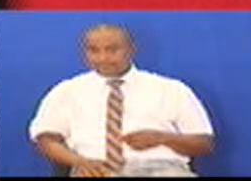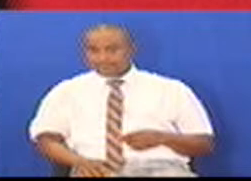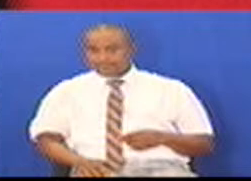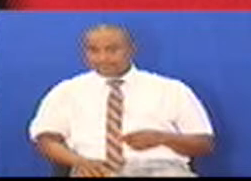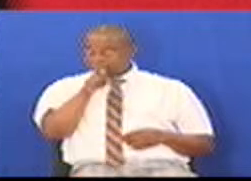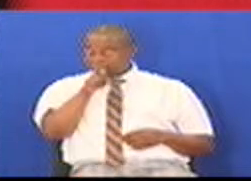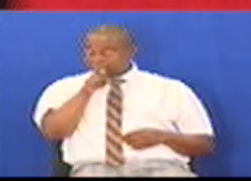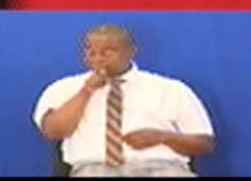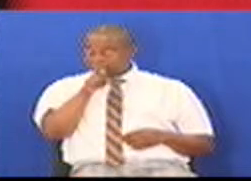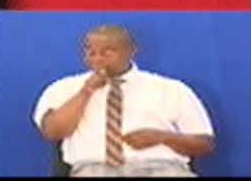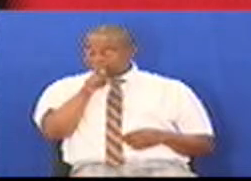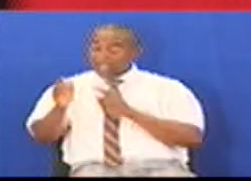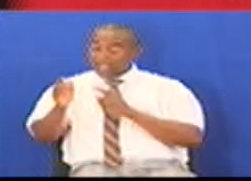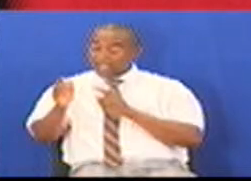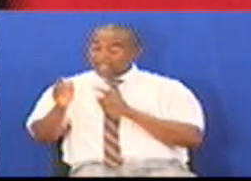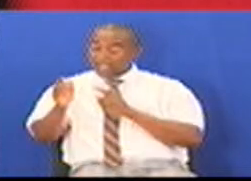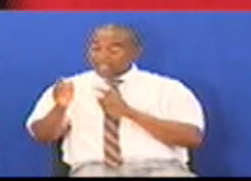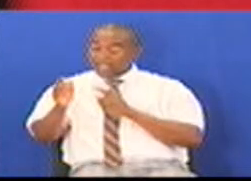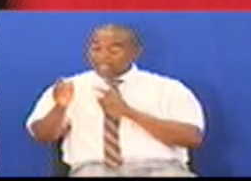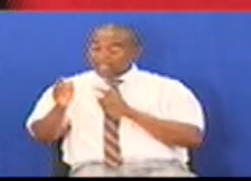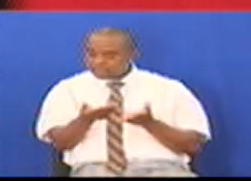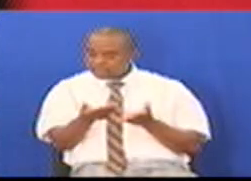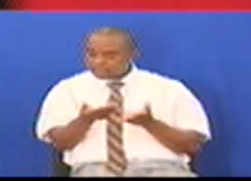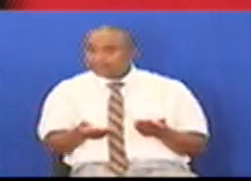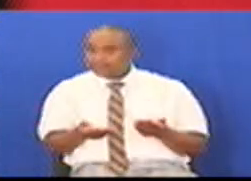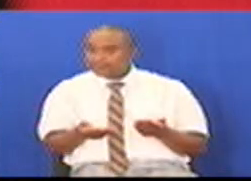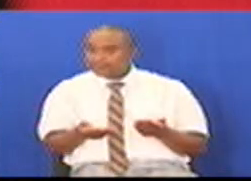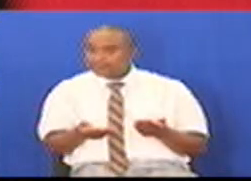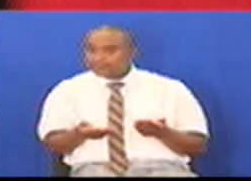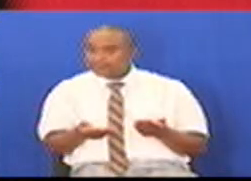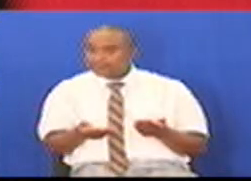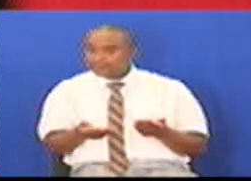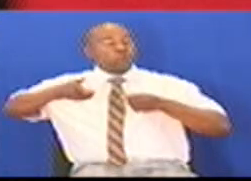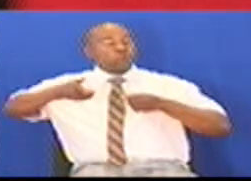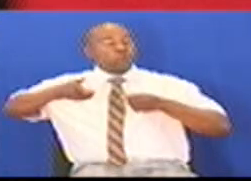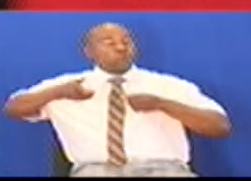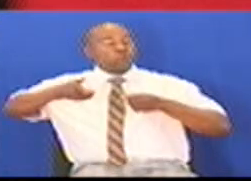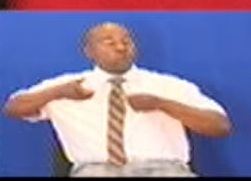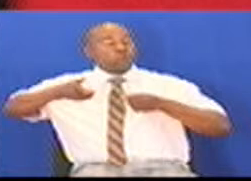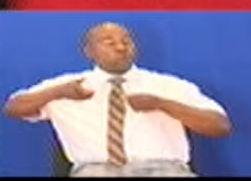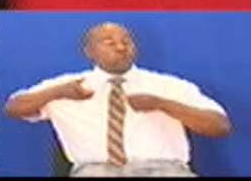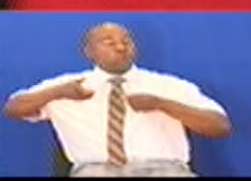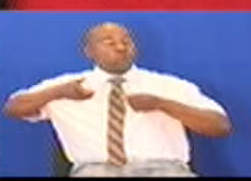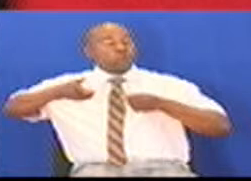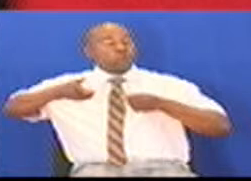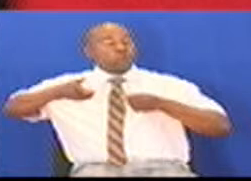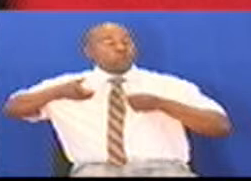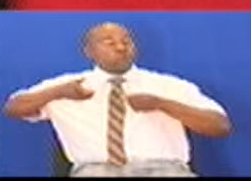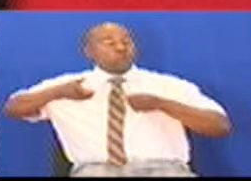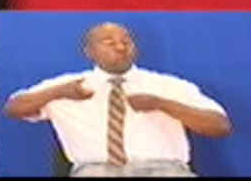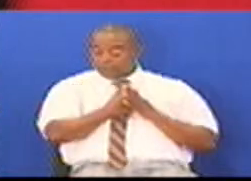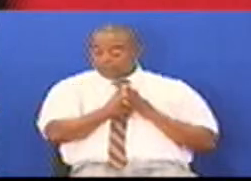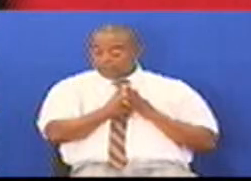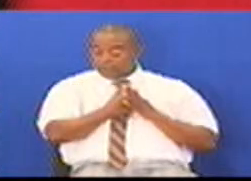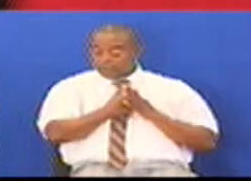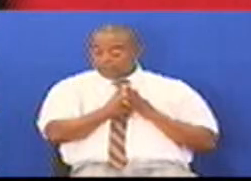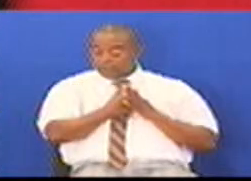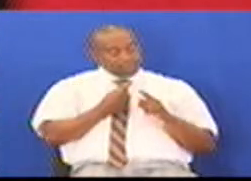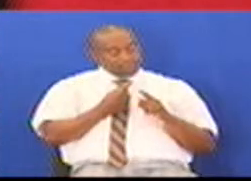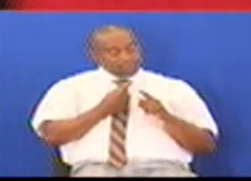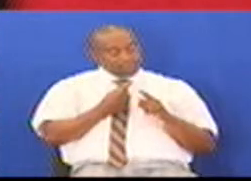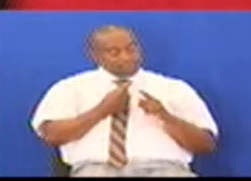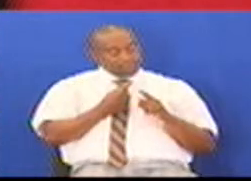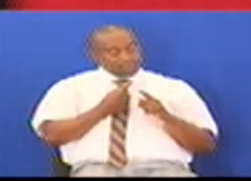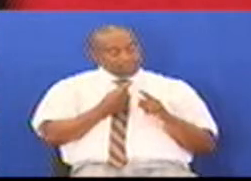haukuzingatia hali ya sasa. Kitendo cha kuongeza kiwango cha mapato ambacho hakitozi kodi kutoka shilingi 170,000